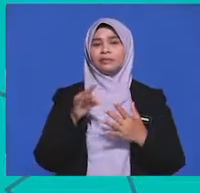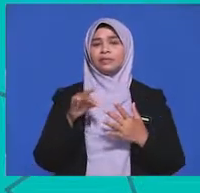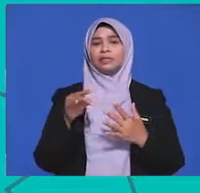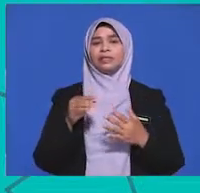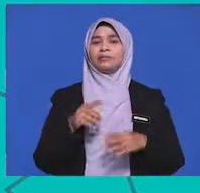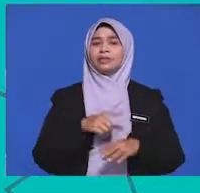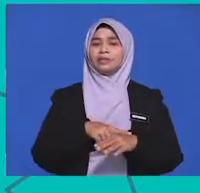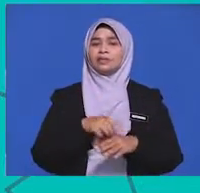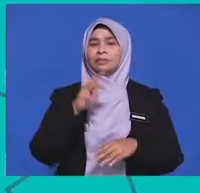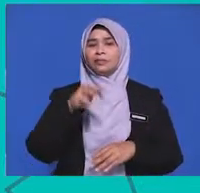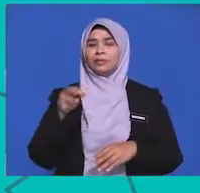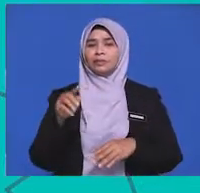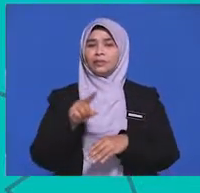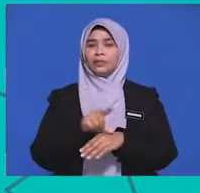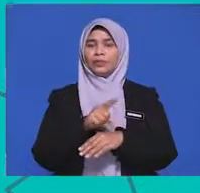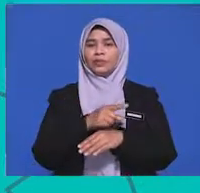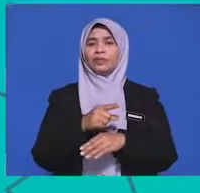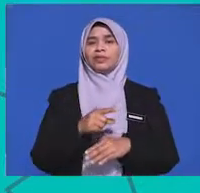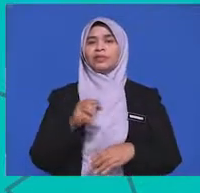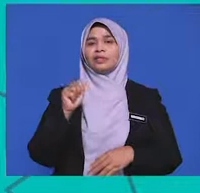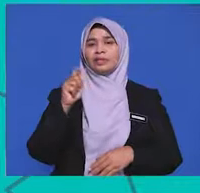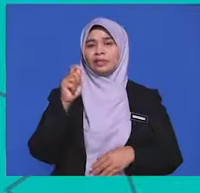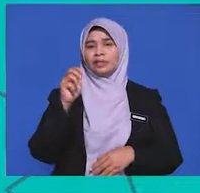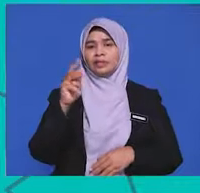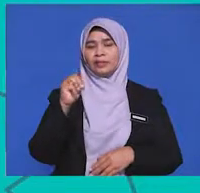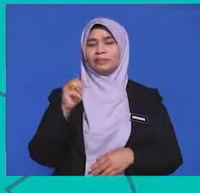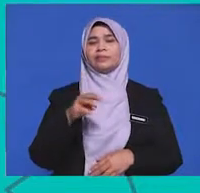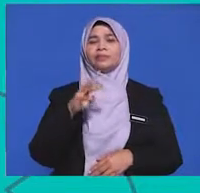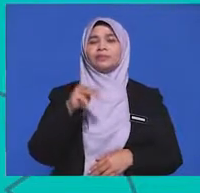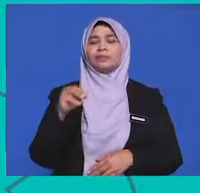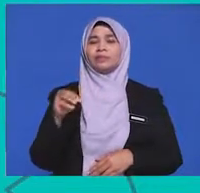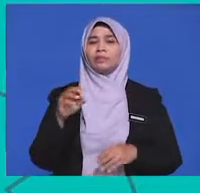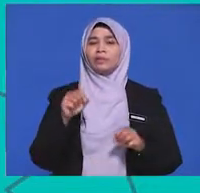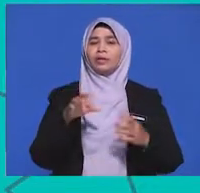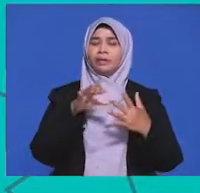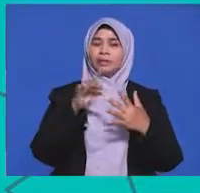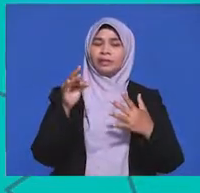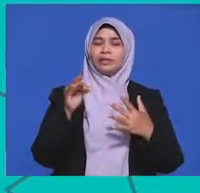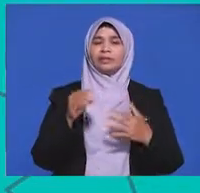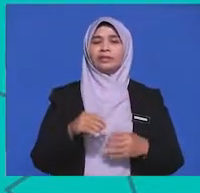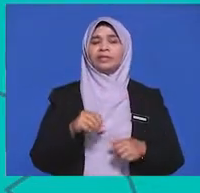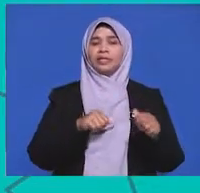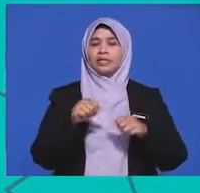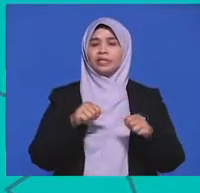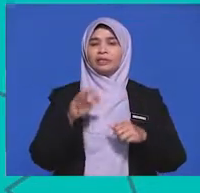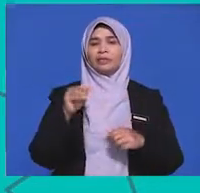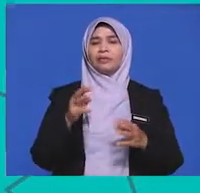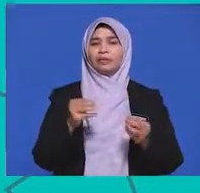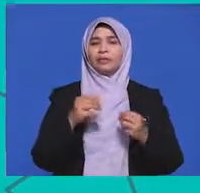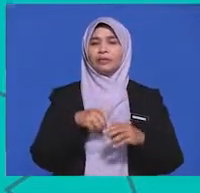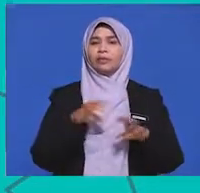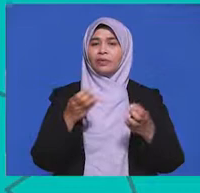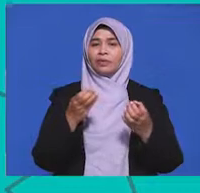semasa murid-murid menggunakan mesin ATM. Murid-murid boleh memilih aktiviti yang ingin dilakukan